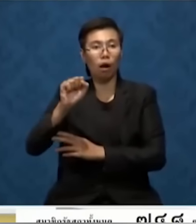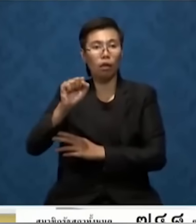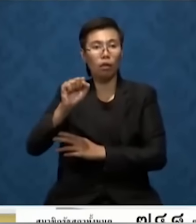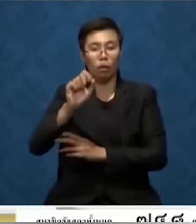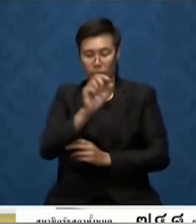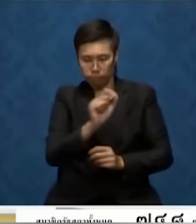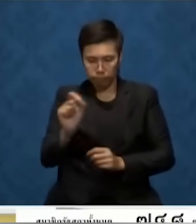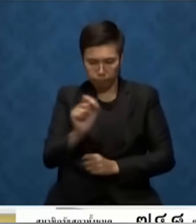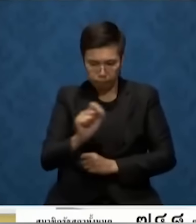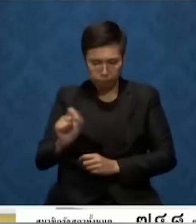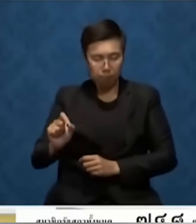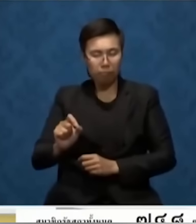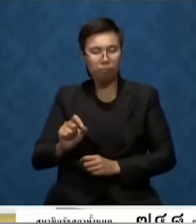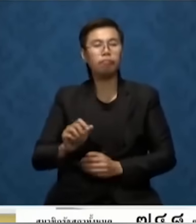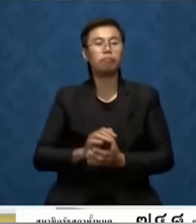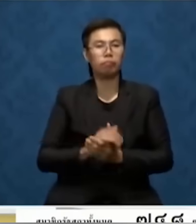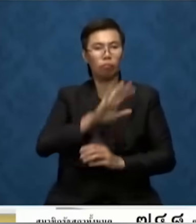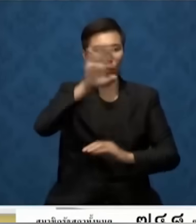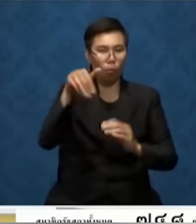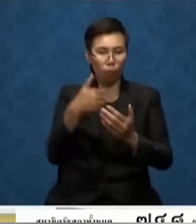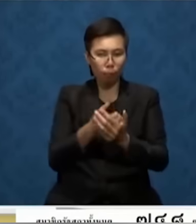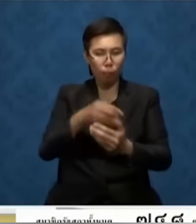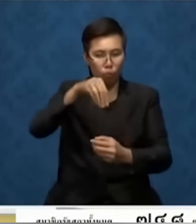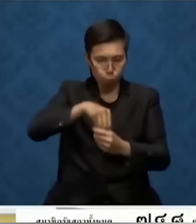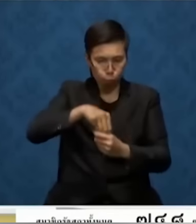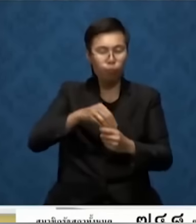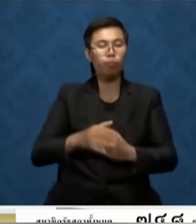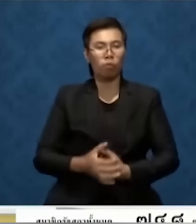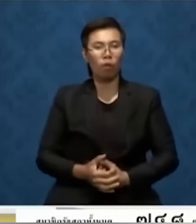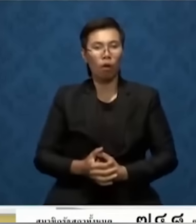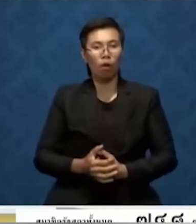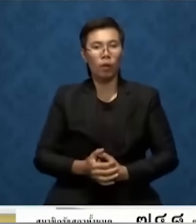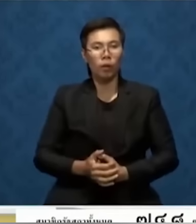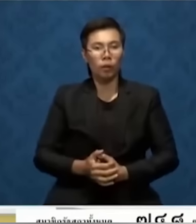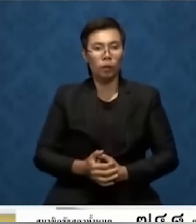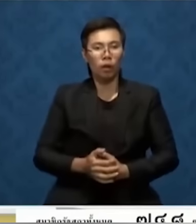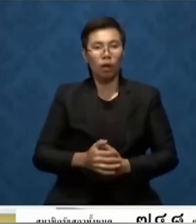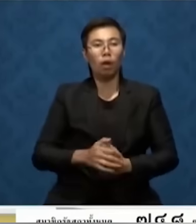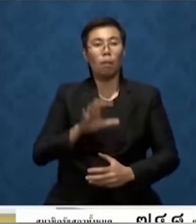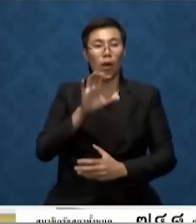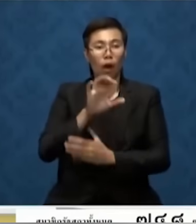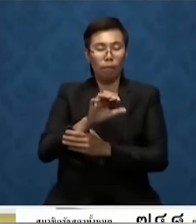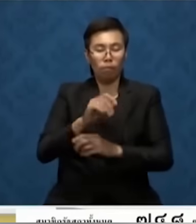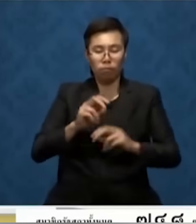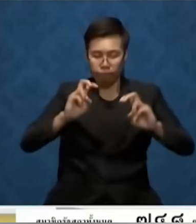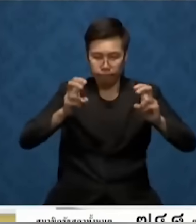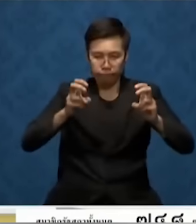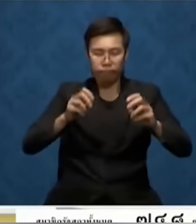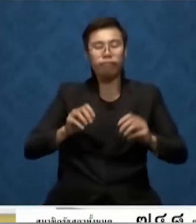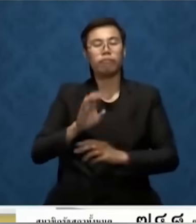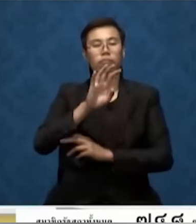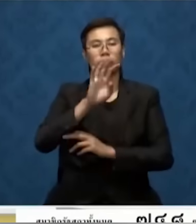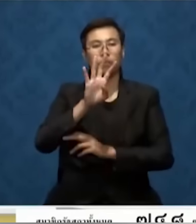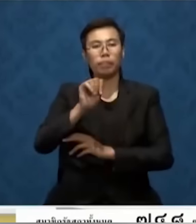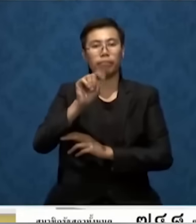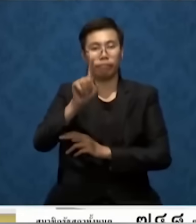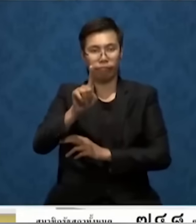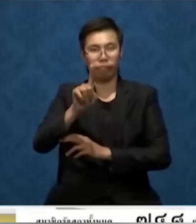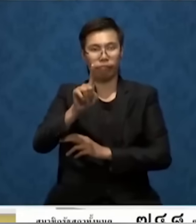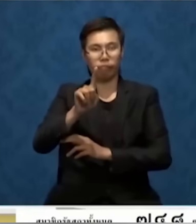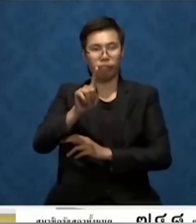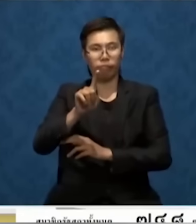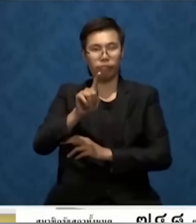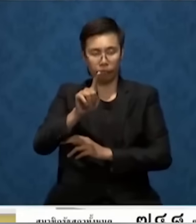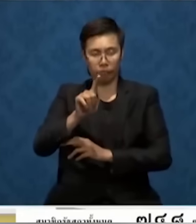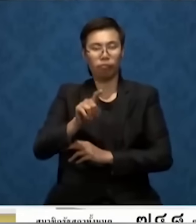การท่านประธานที่เคารพครับข้อบังคับของรัฐสภาข้อที่41ได้บัญญัติไว้ว่